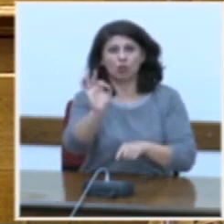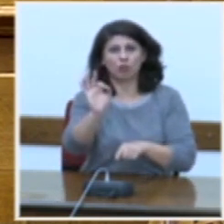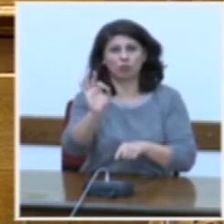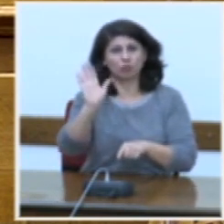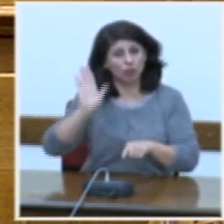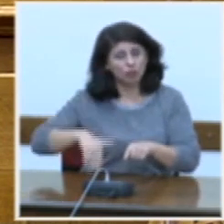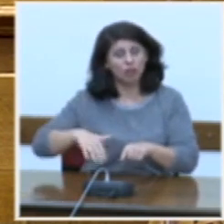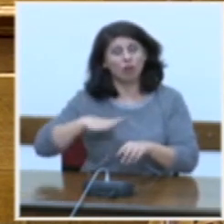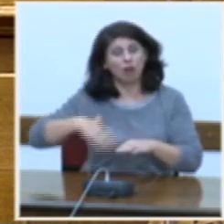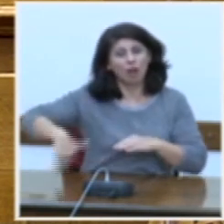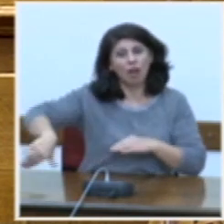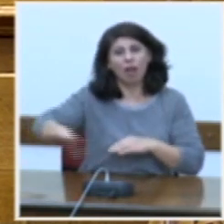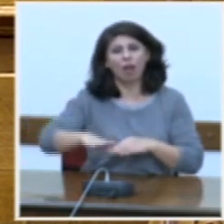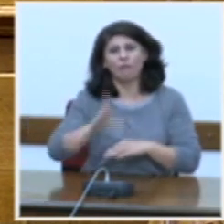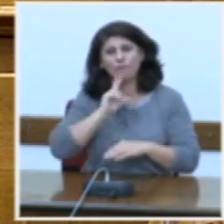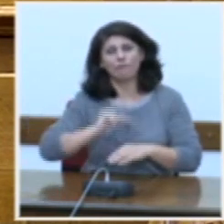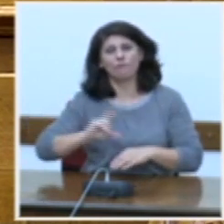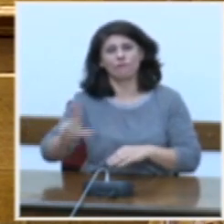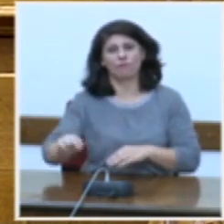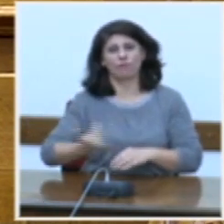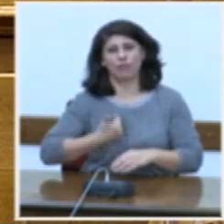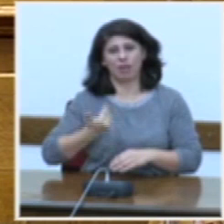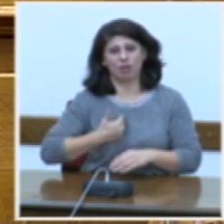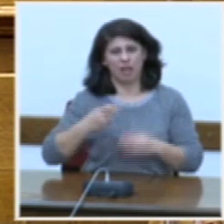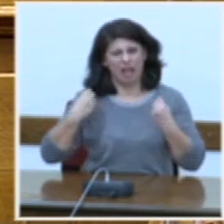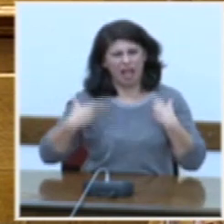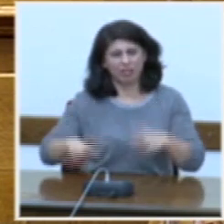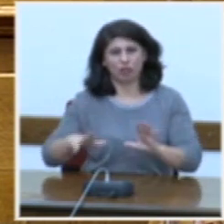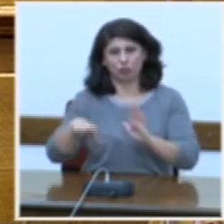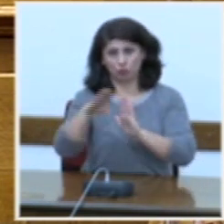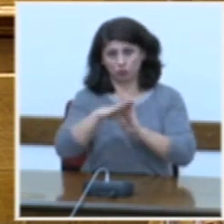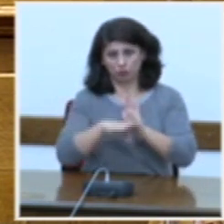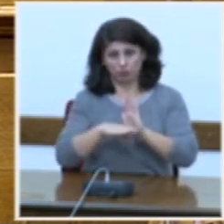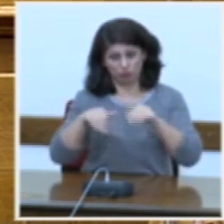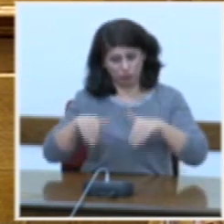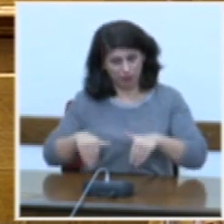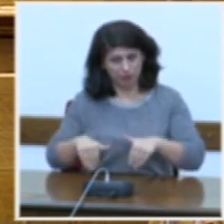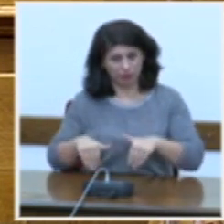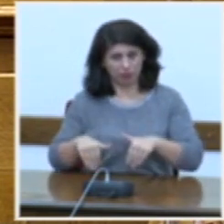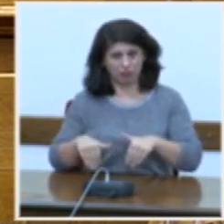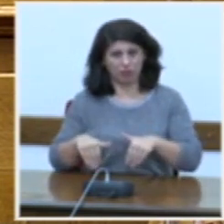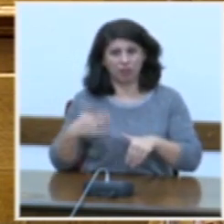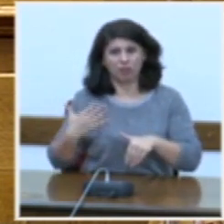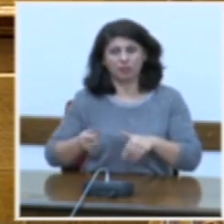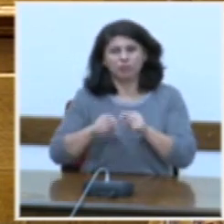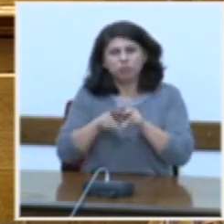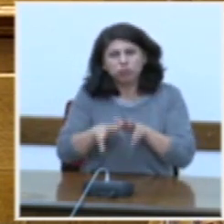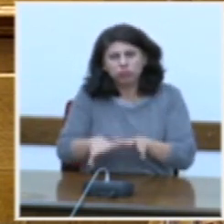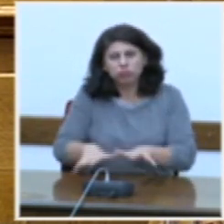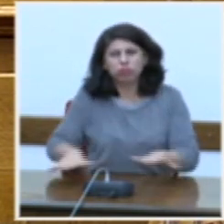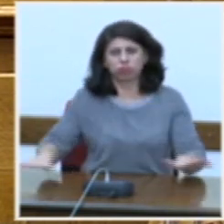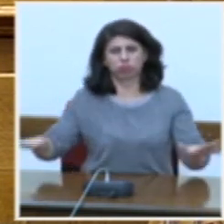λαό, την ίδια την νεολαία. Η αθλειότητα του συστήματος που υπηρετείτε είναι διάχυτη τόσο